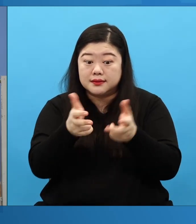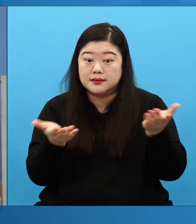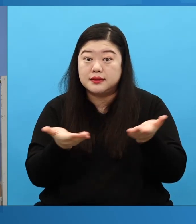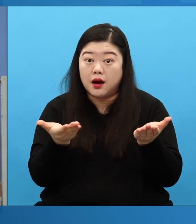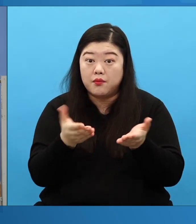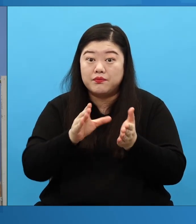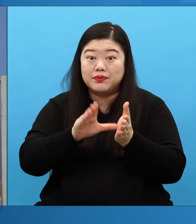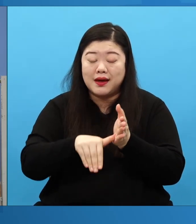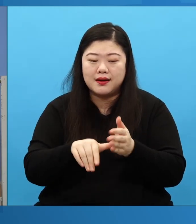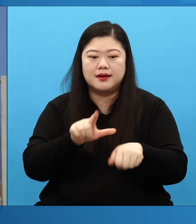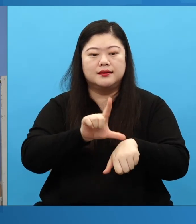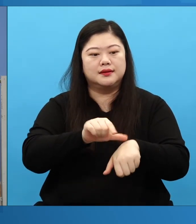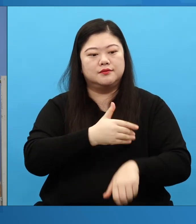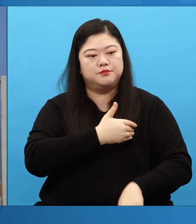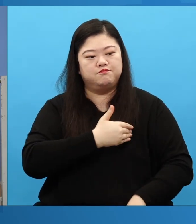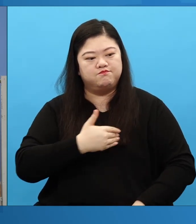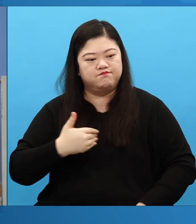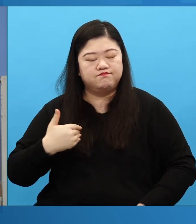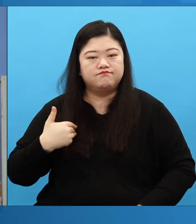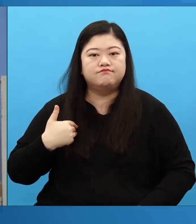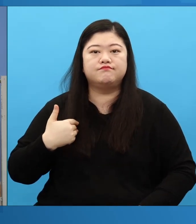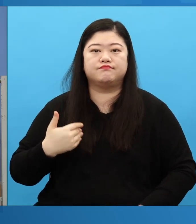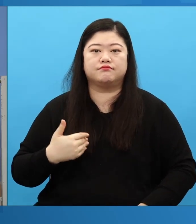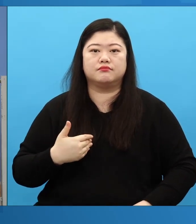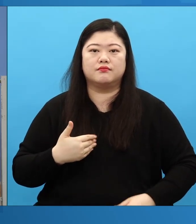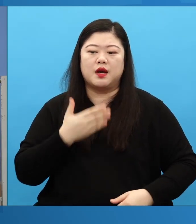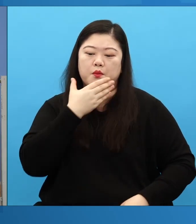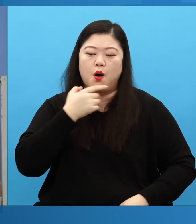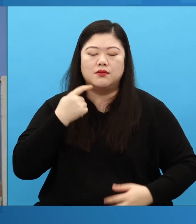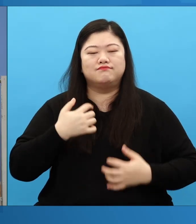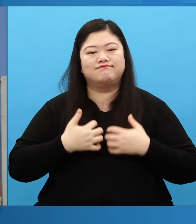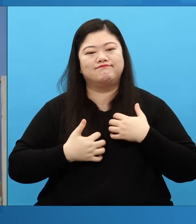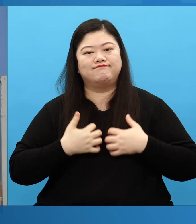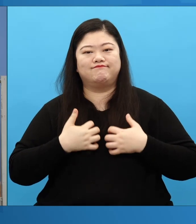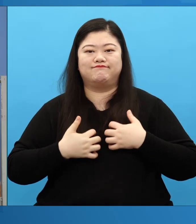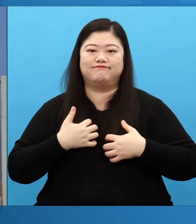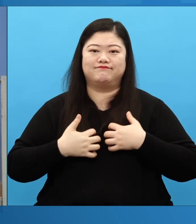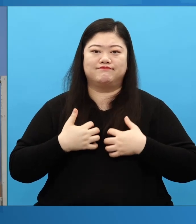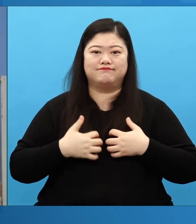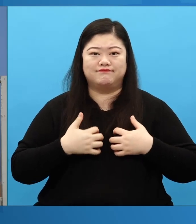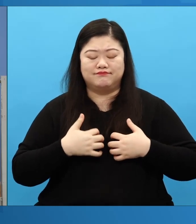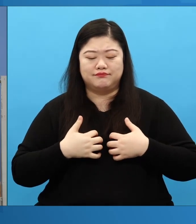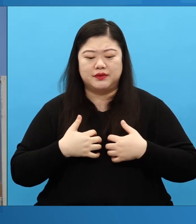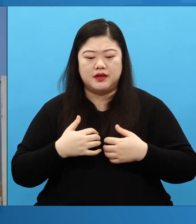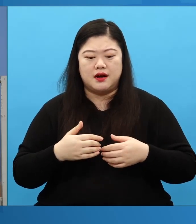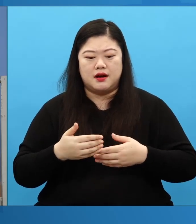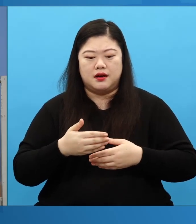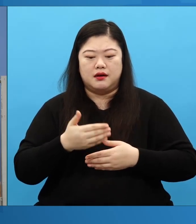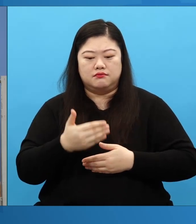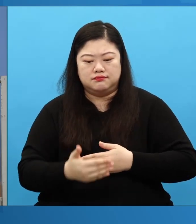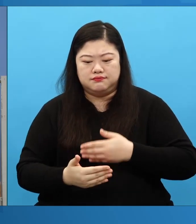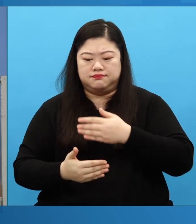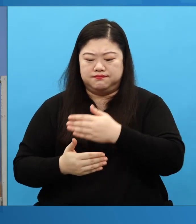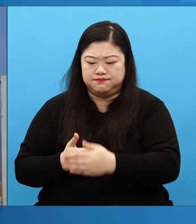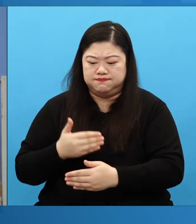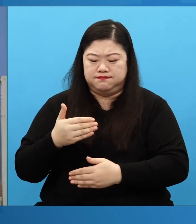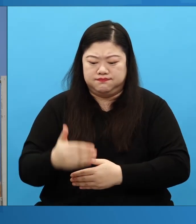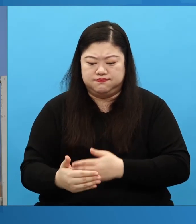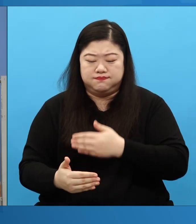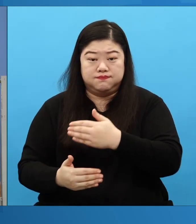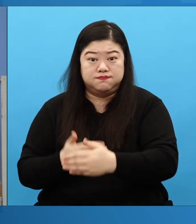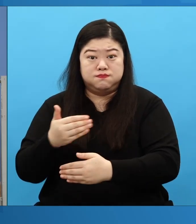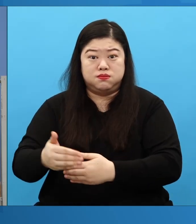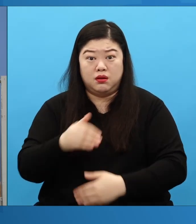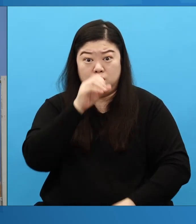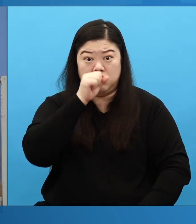이렇게 with 진행을 해야 leisure. 되고요. You have to do it with this way. 그래서 지금 이제 안 되는 걸 심어놨기 때문에 지금 어렵잖아요. 그건 수정하면 돼요. But it's difficult because you have